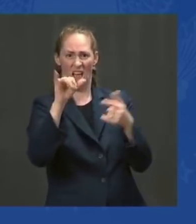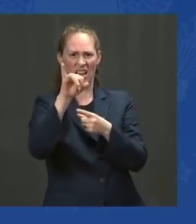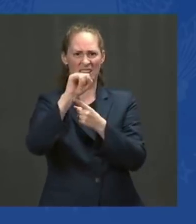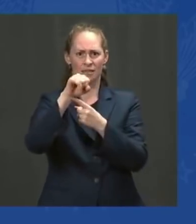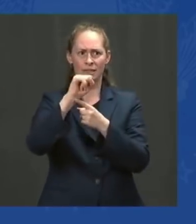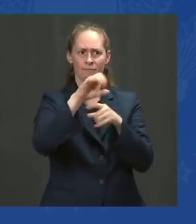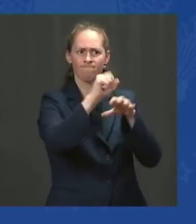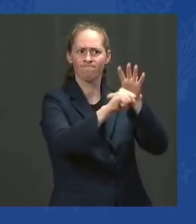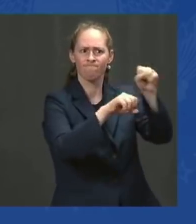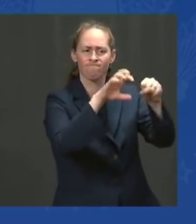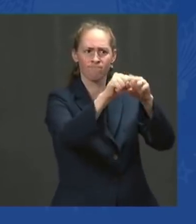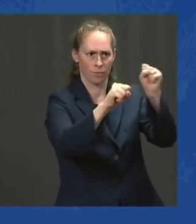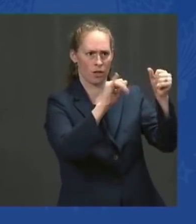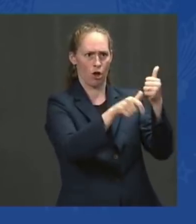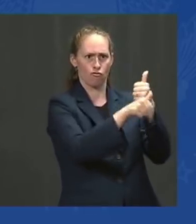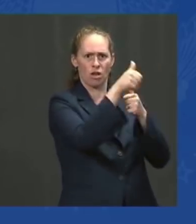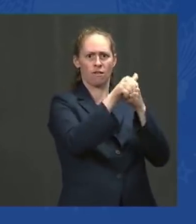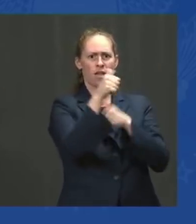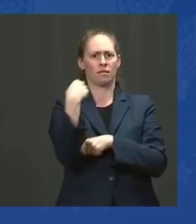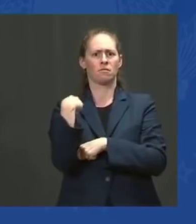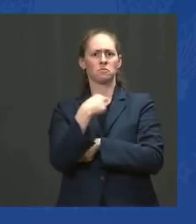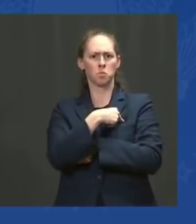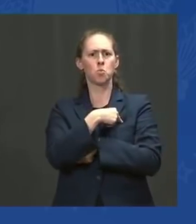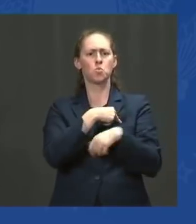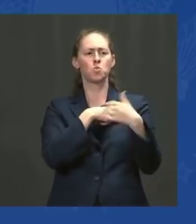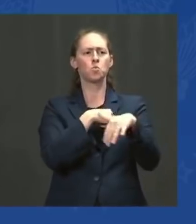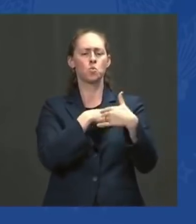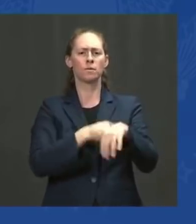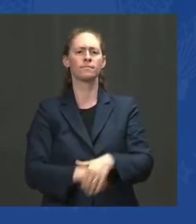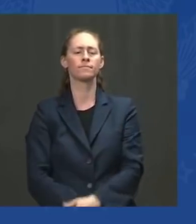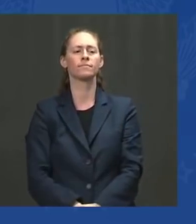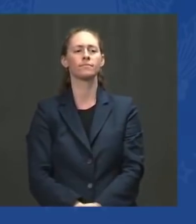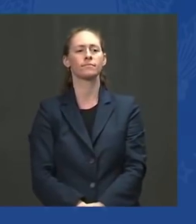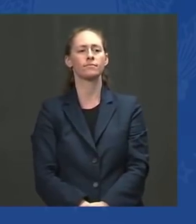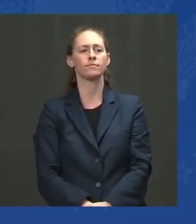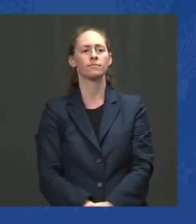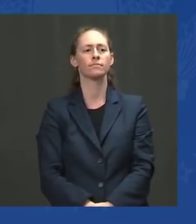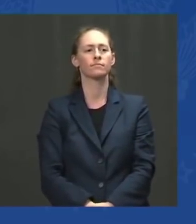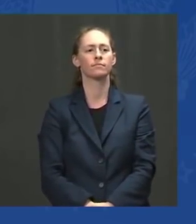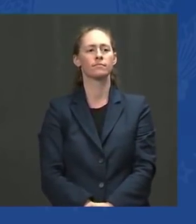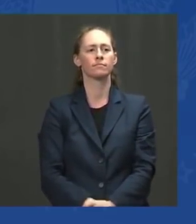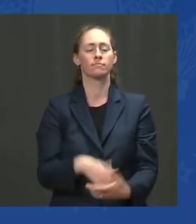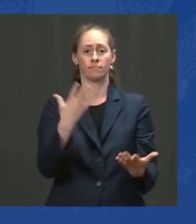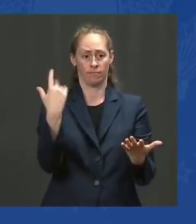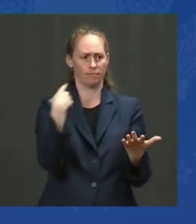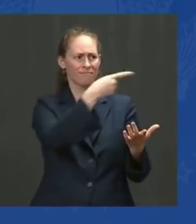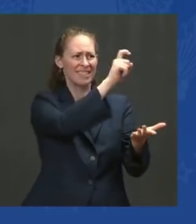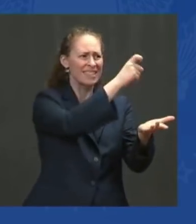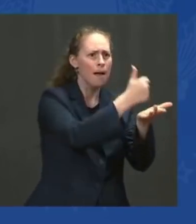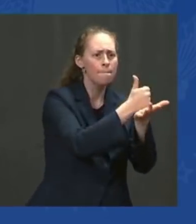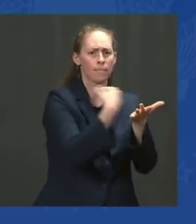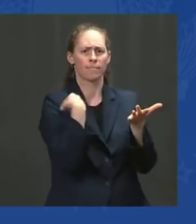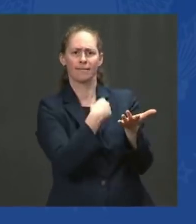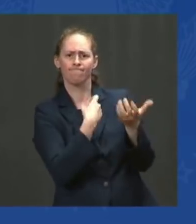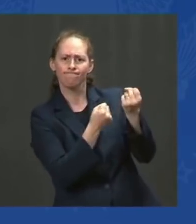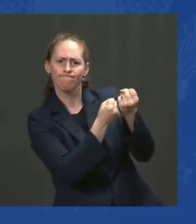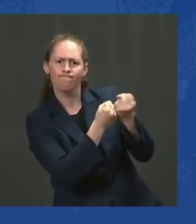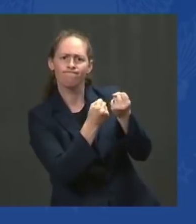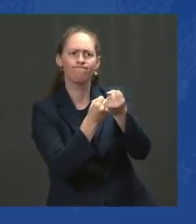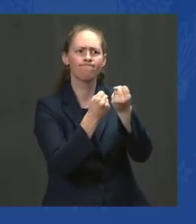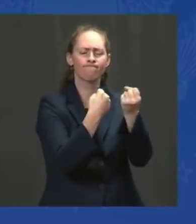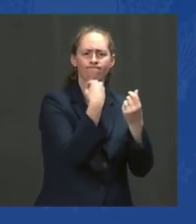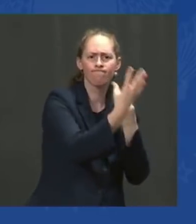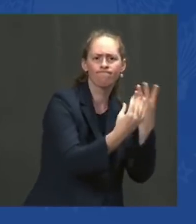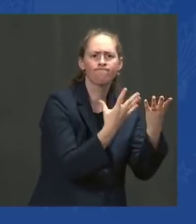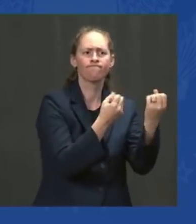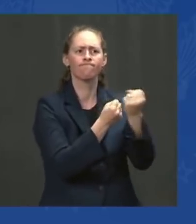不是美军啊长期在阿富汗驻扎的这样一个理由。那么当然还有一个非常